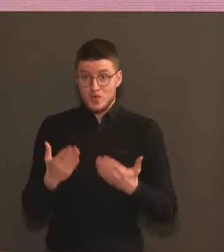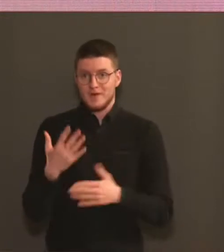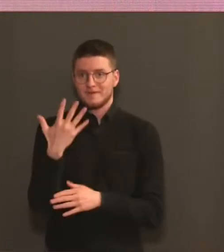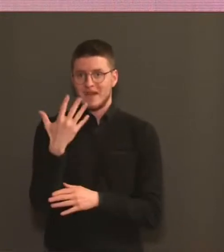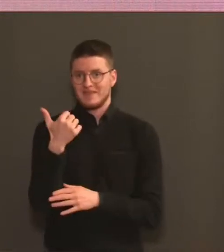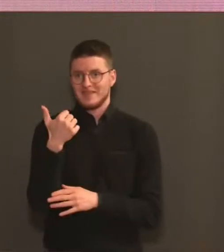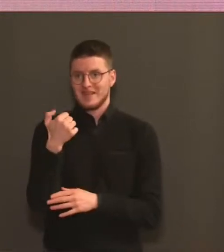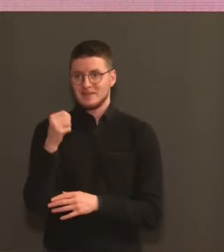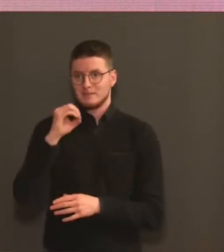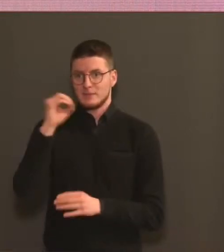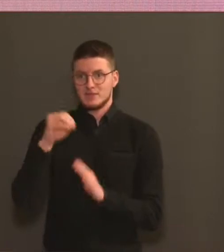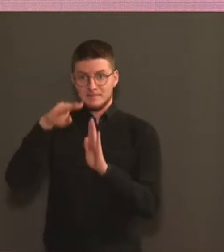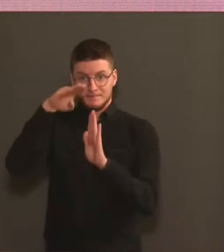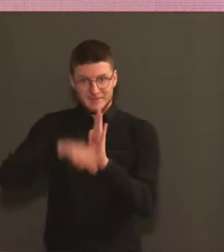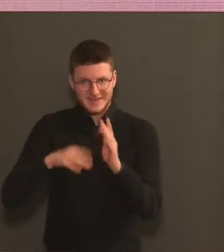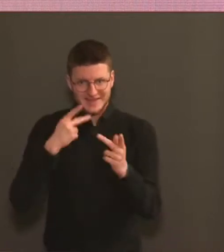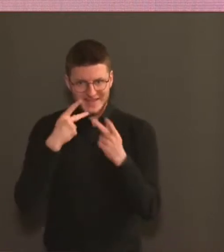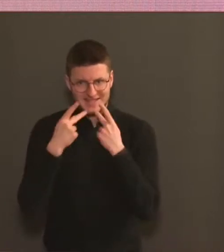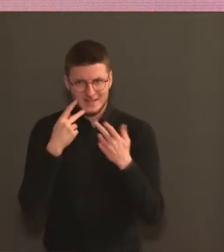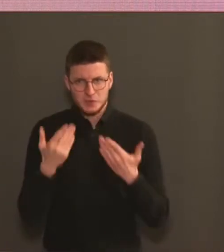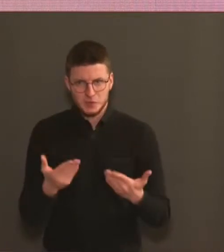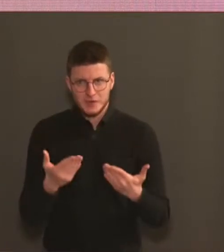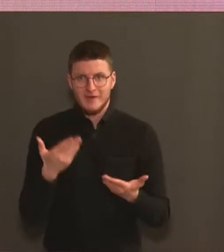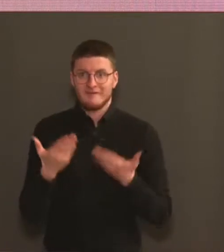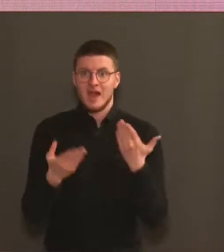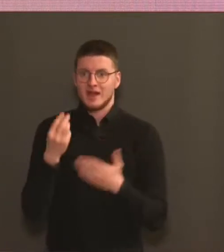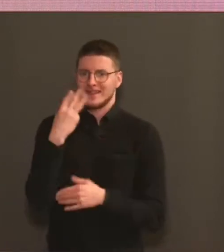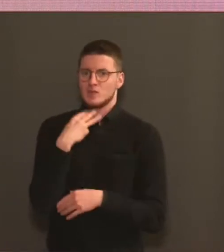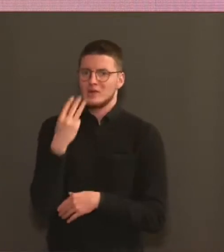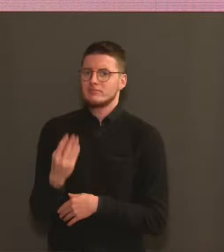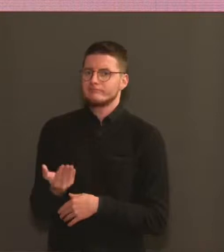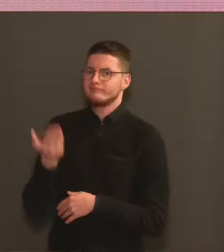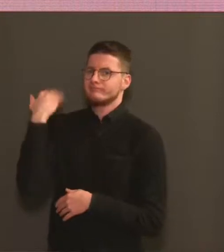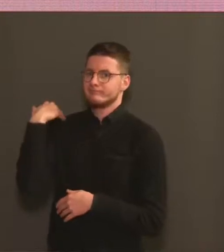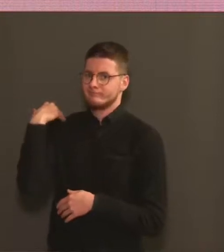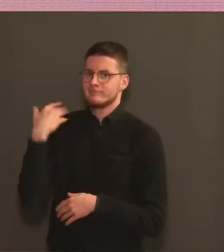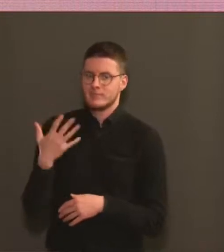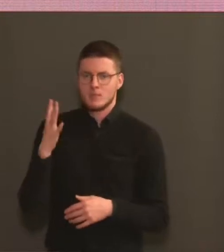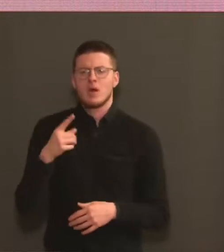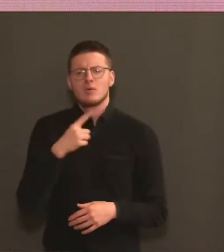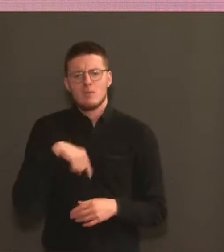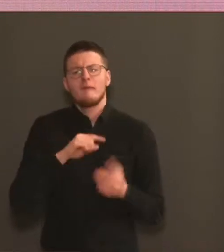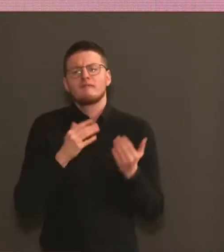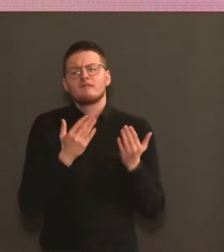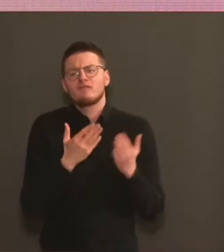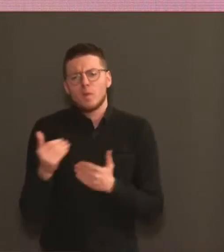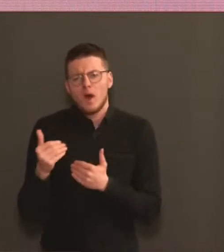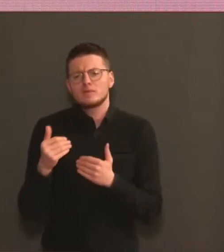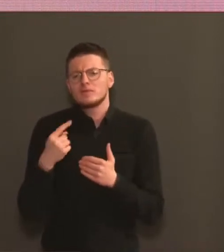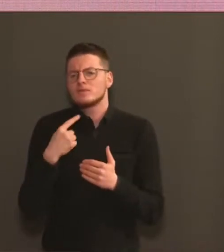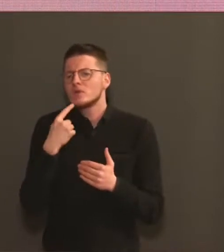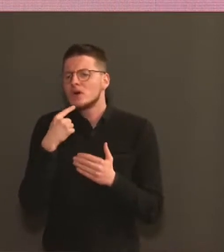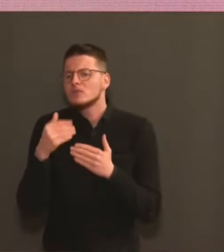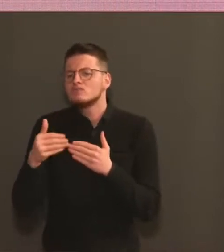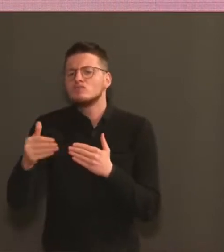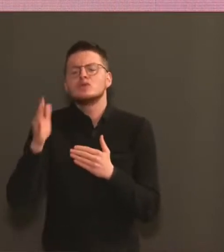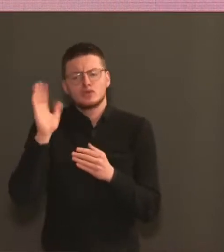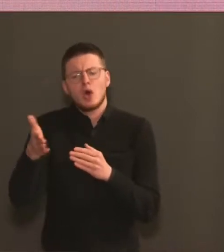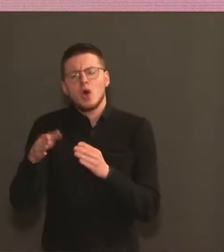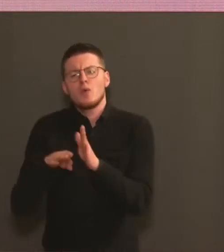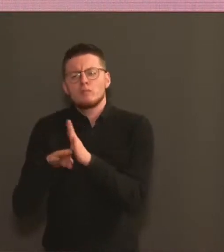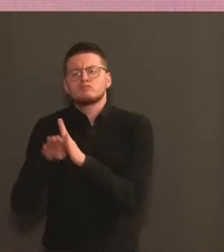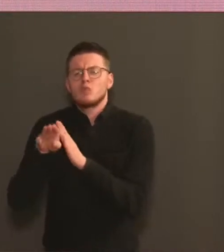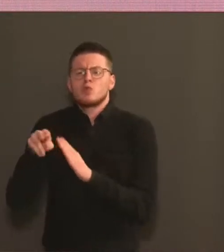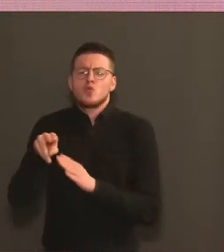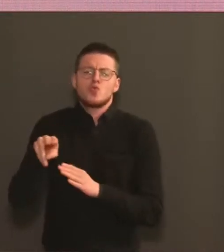verwachten dat dat in de komende weken weer geleidelijk aan gaat beginnen stijgen, naarmate er ook weer meer en meer gescreend gaat worden,